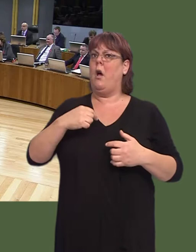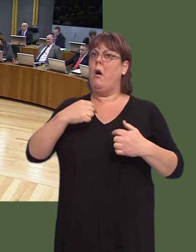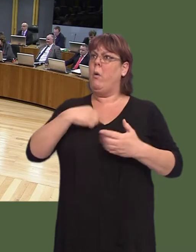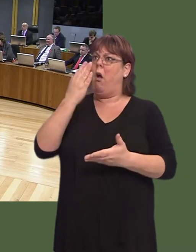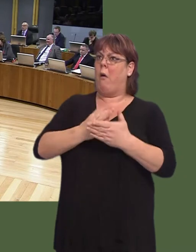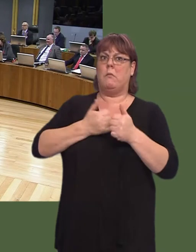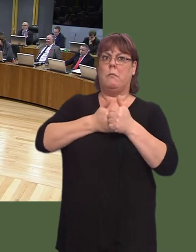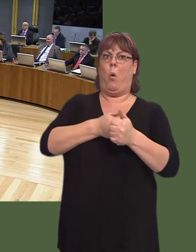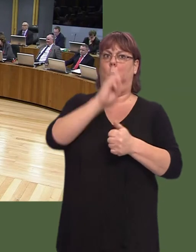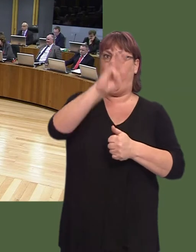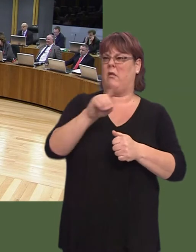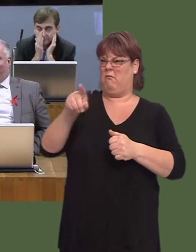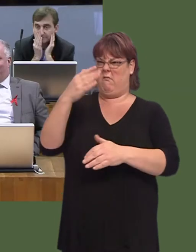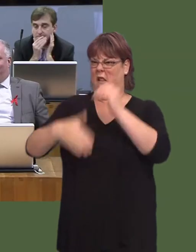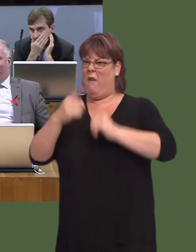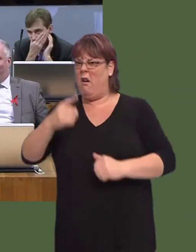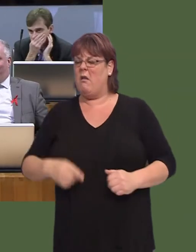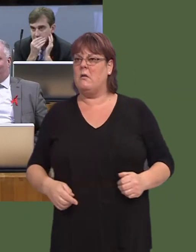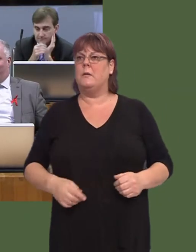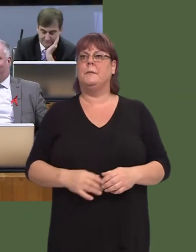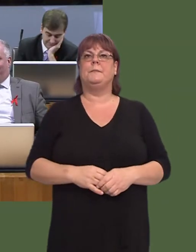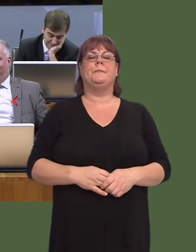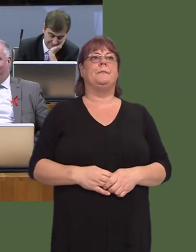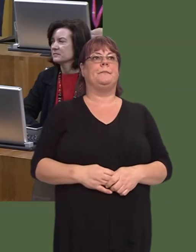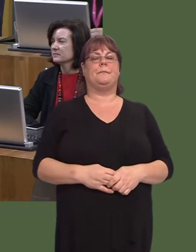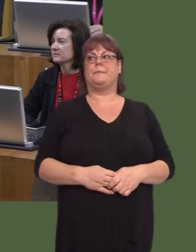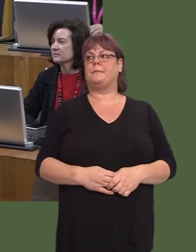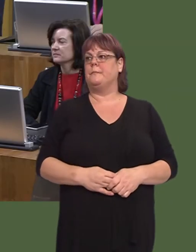do that. They will never do that. Simon Thomas.